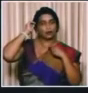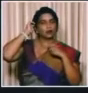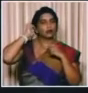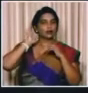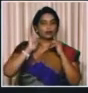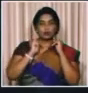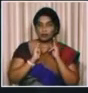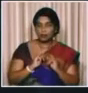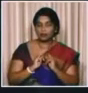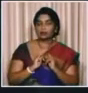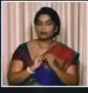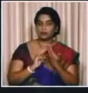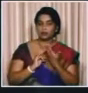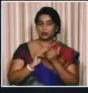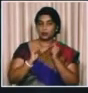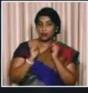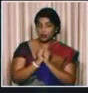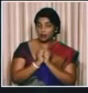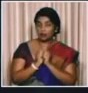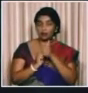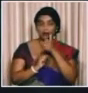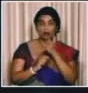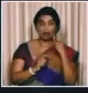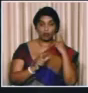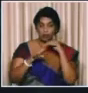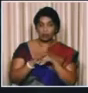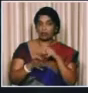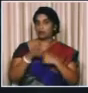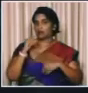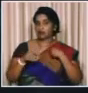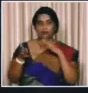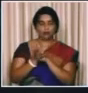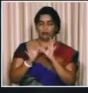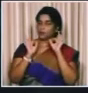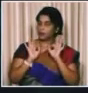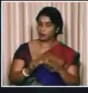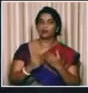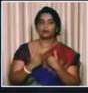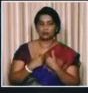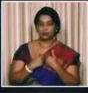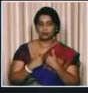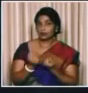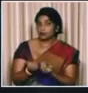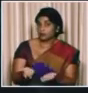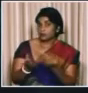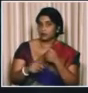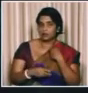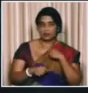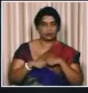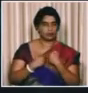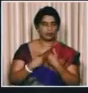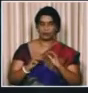මත අනුකූලව රාජකාරී දෙන හමුදාවන් එක්ක දේශපාලන නොකළ යුතුයි අපි ඒකට අනුබල දෙන ව්‍යාපාරිකුත්